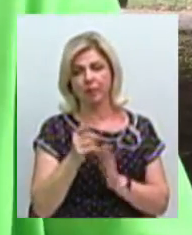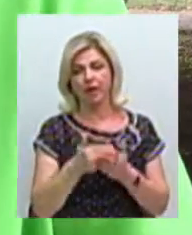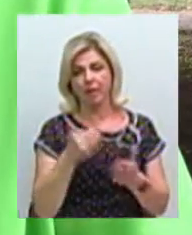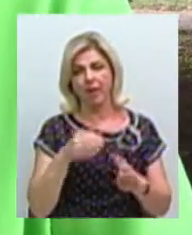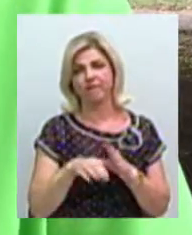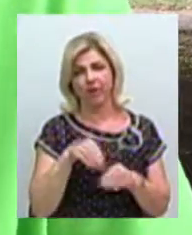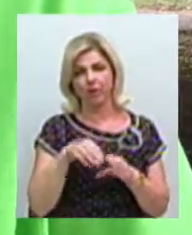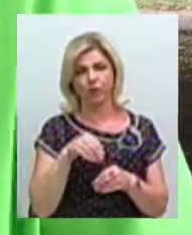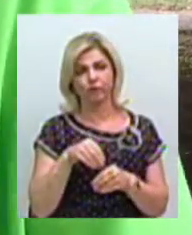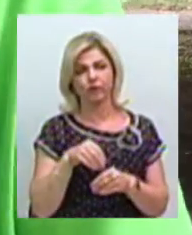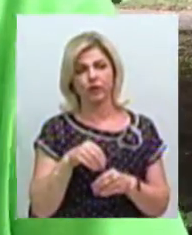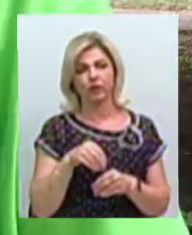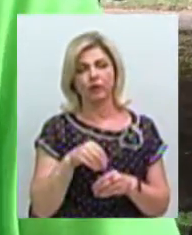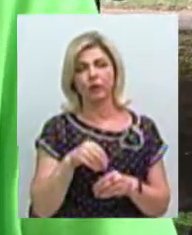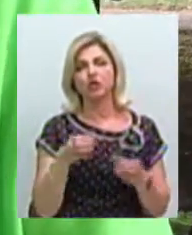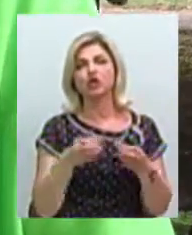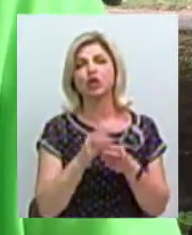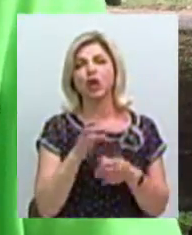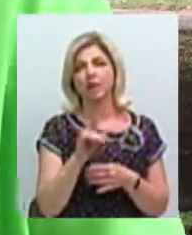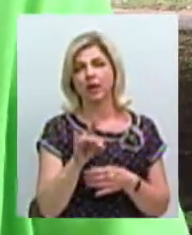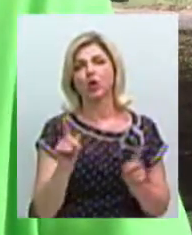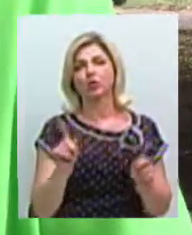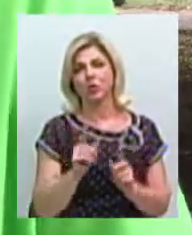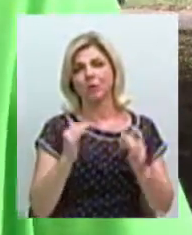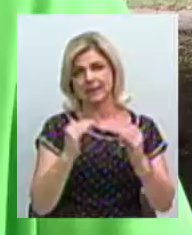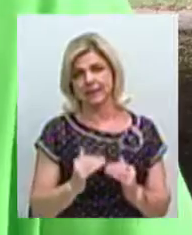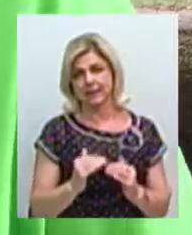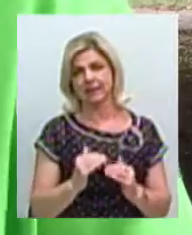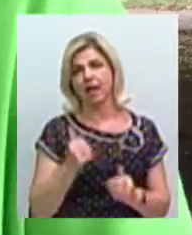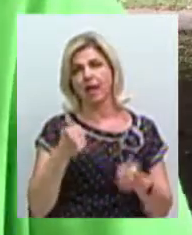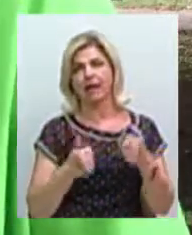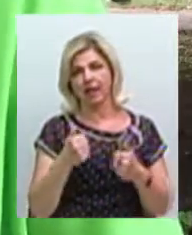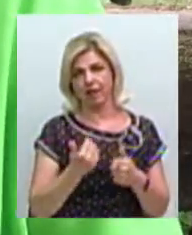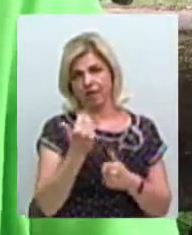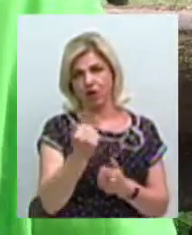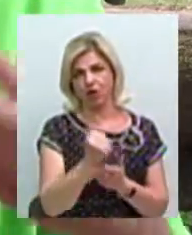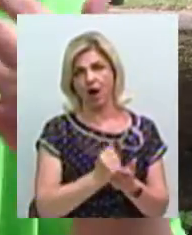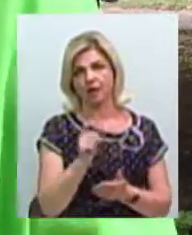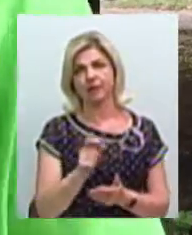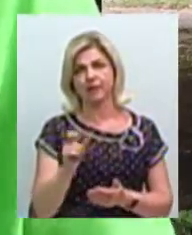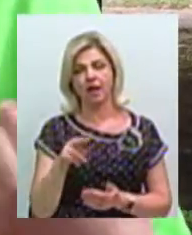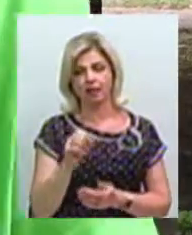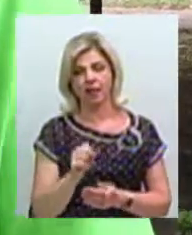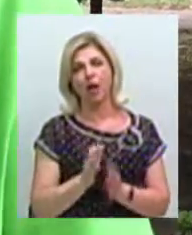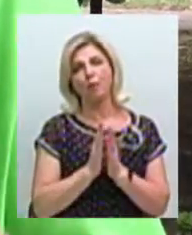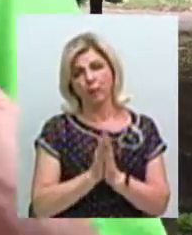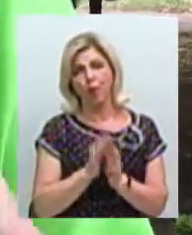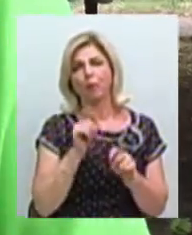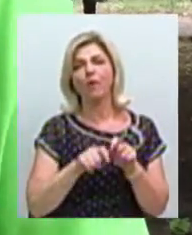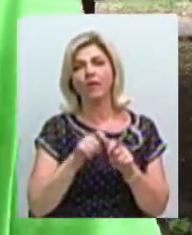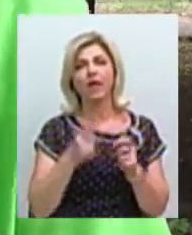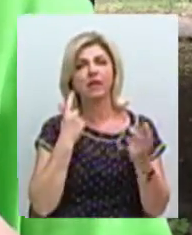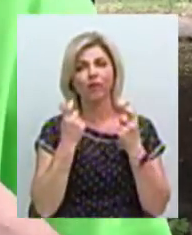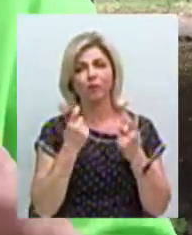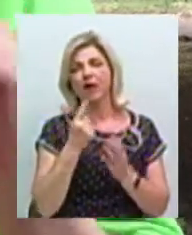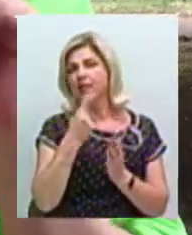виборів штаби конкурентів, щоб знизити рейтинг вашого кандидата. Тобто перевіряйте інформацію, не